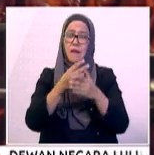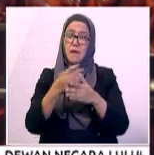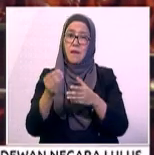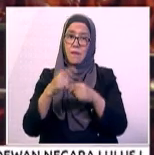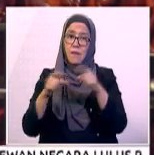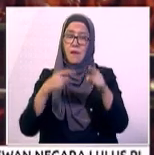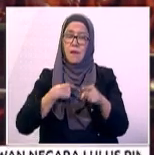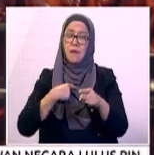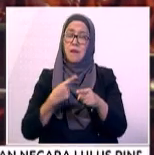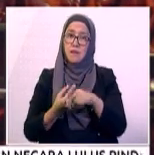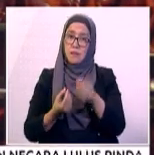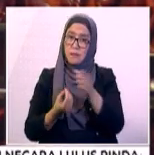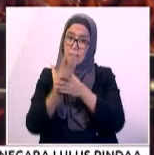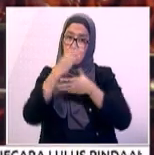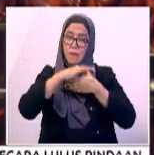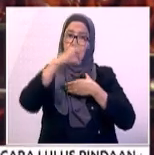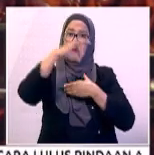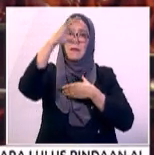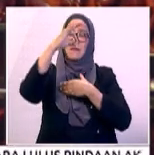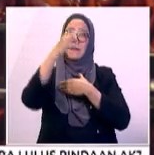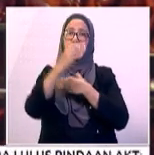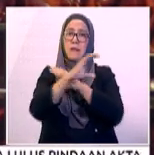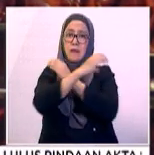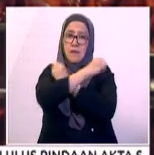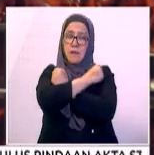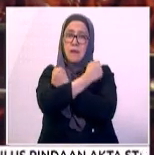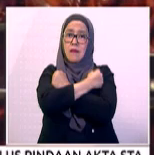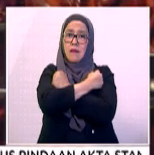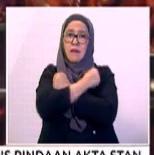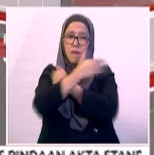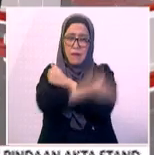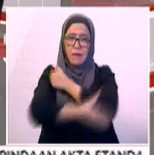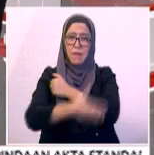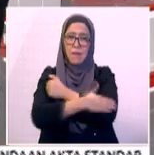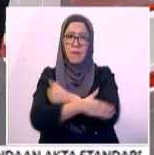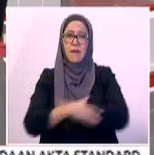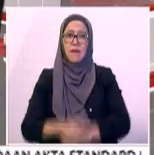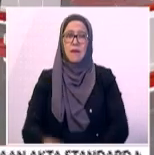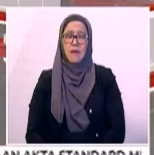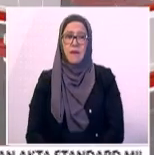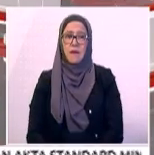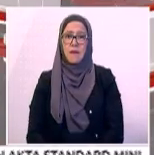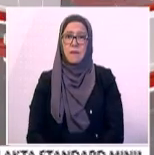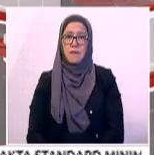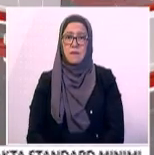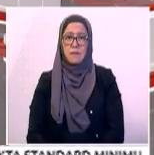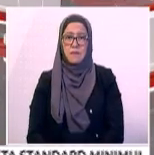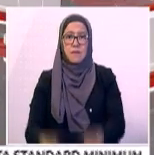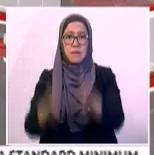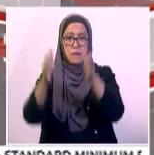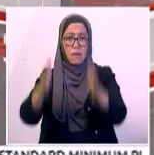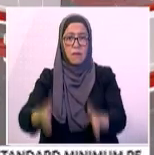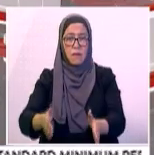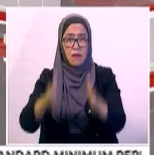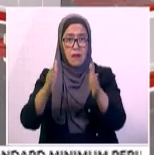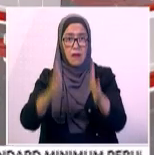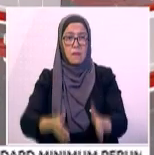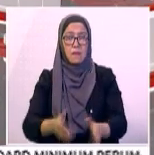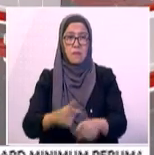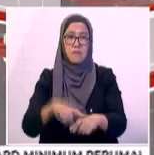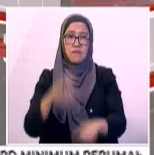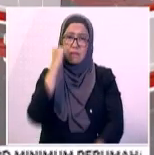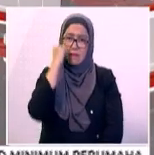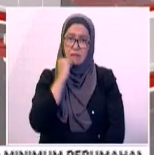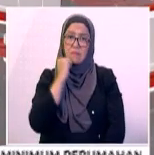patriotisme kebangsaan. Warga emas mungkin dibolehkan memotong